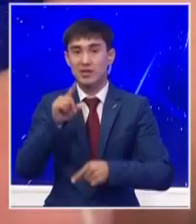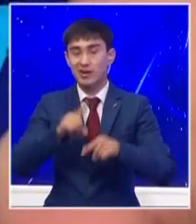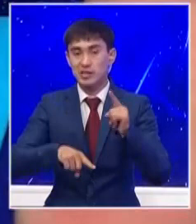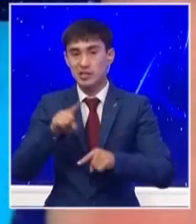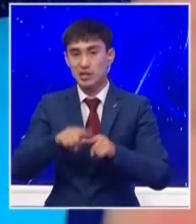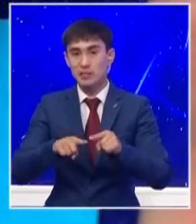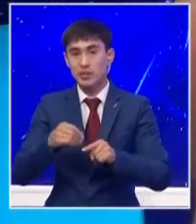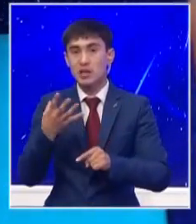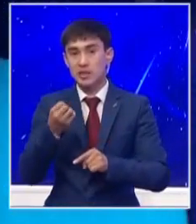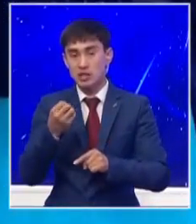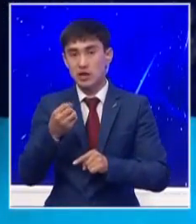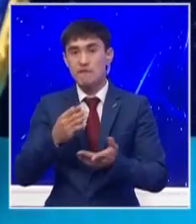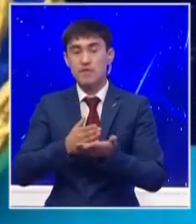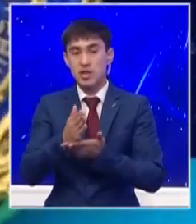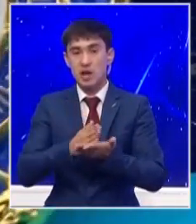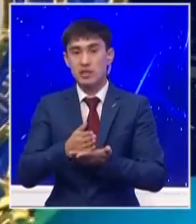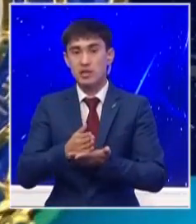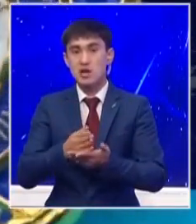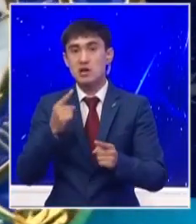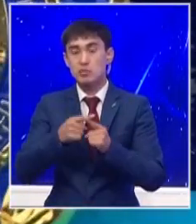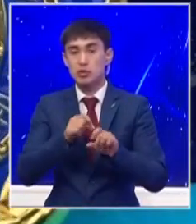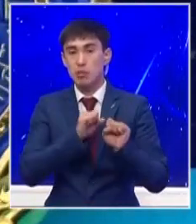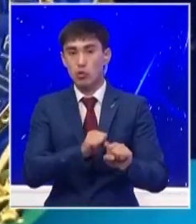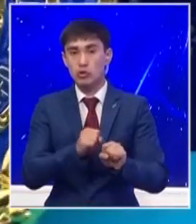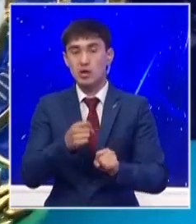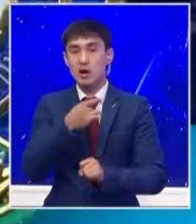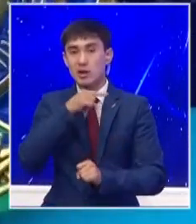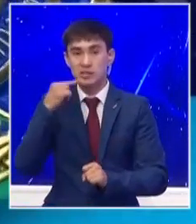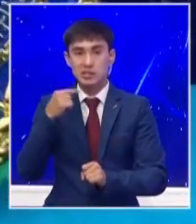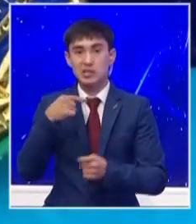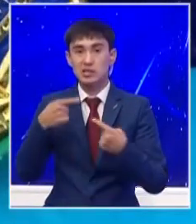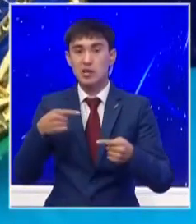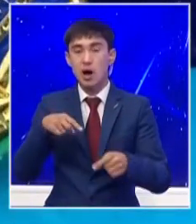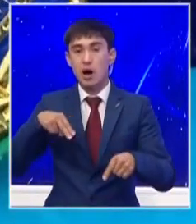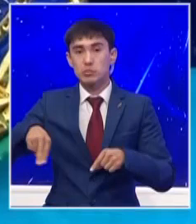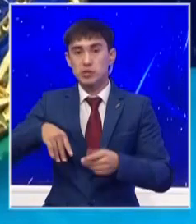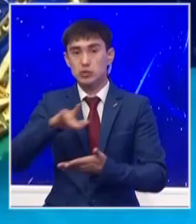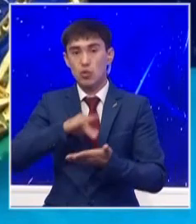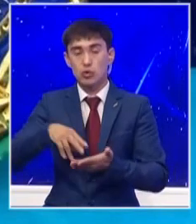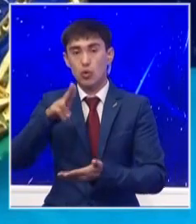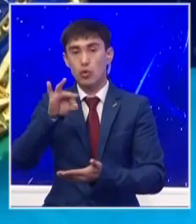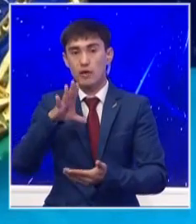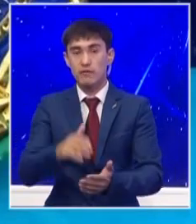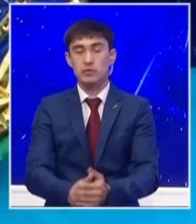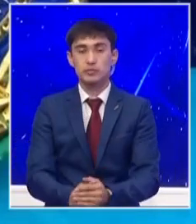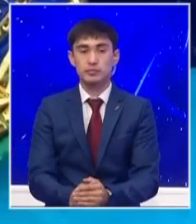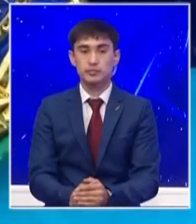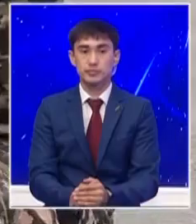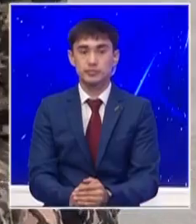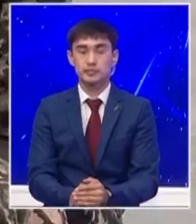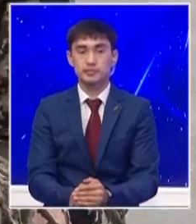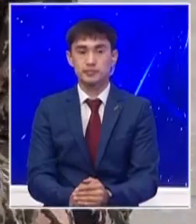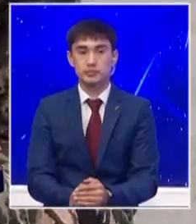родители срочников, а также ветераны сил химической обороны России и представители администрации города Кунаев.